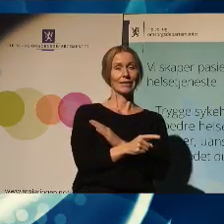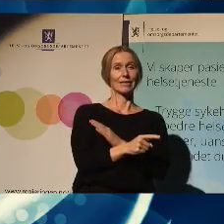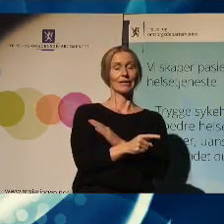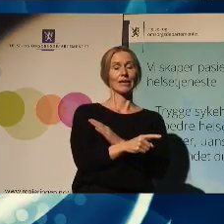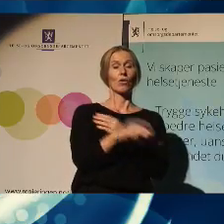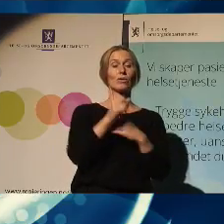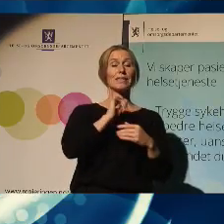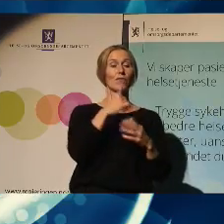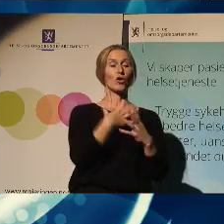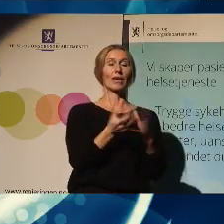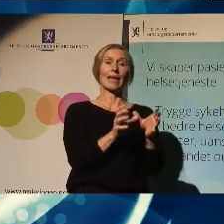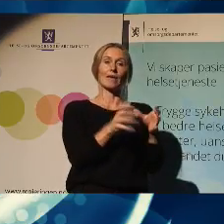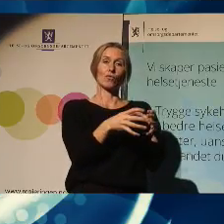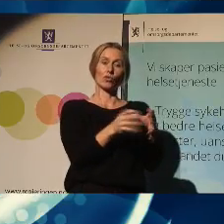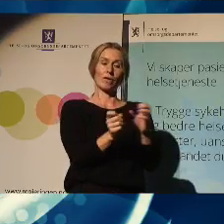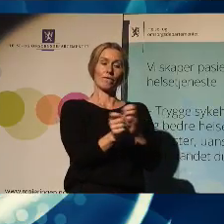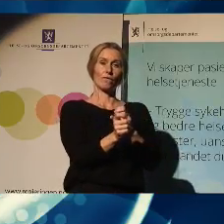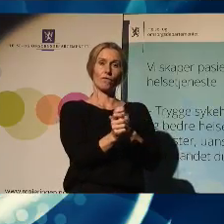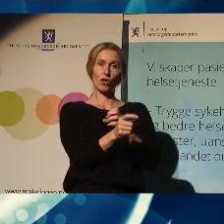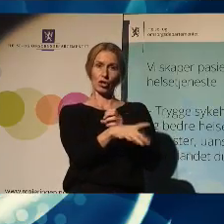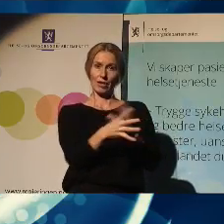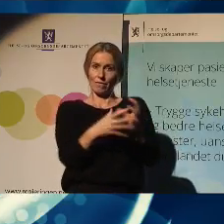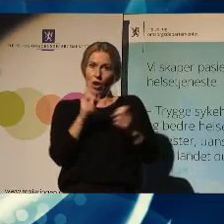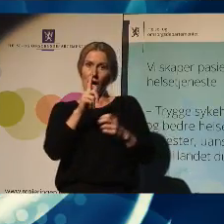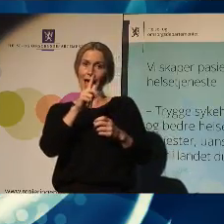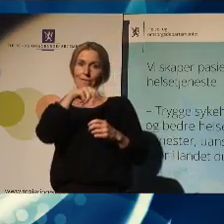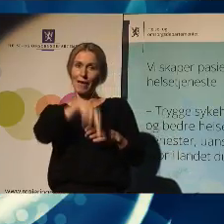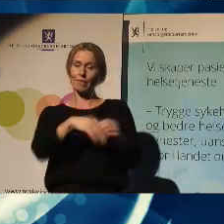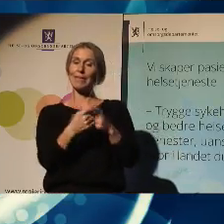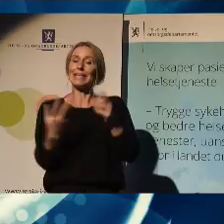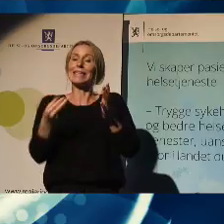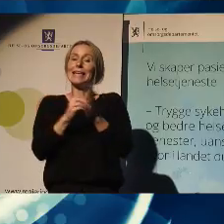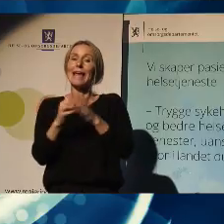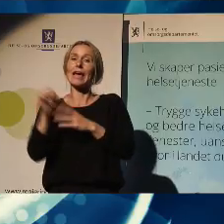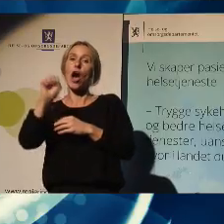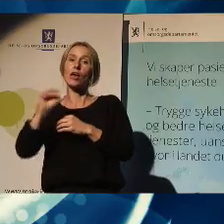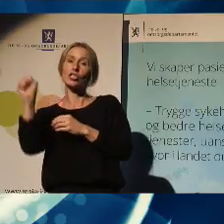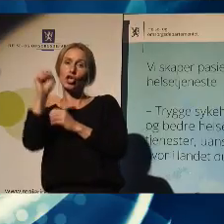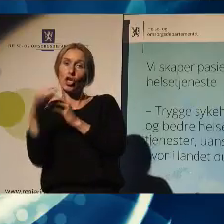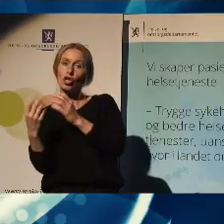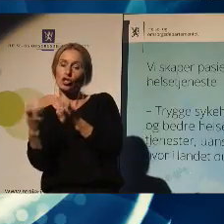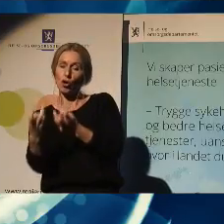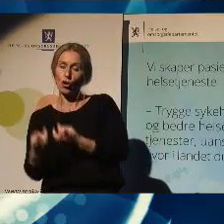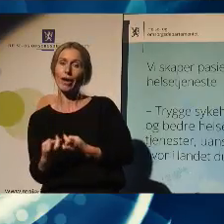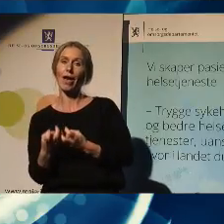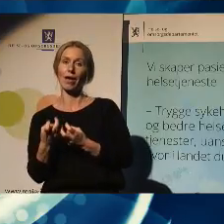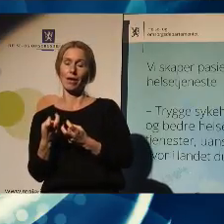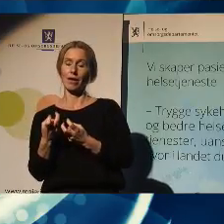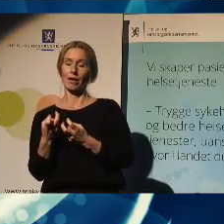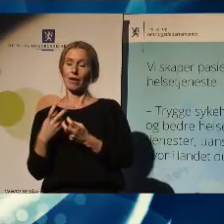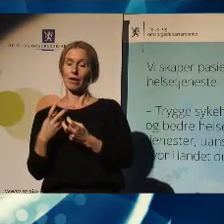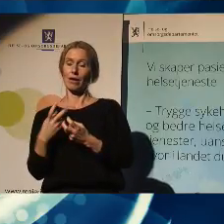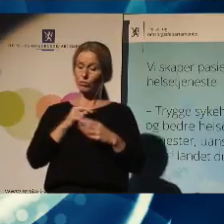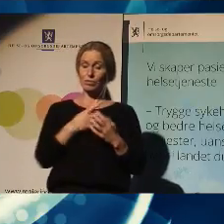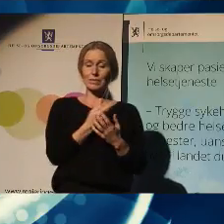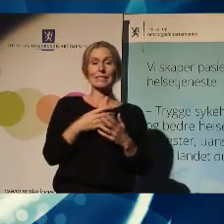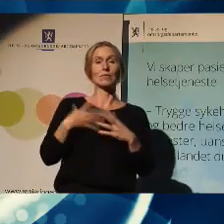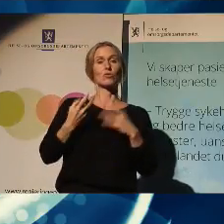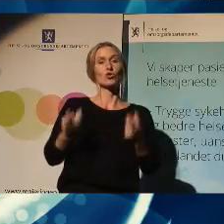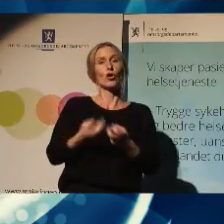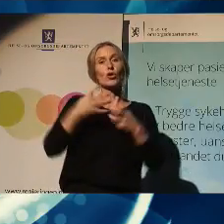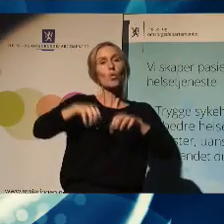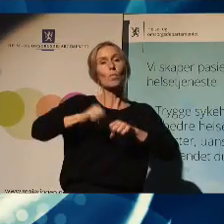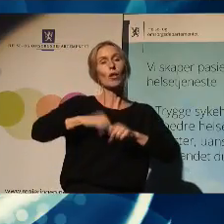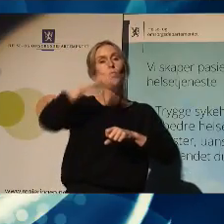de kvoteflyktningene vi får fra FN, men vi har også asylsøkere. Og vi har de som kommer og søker opphold på humanitært